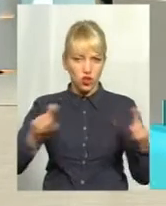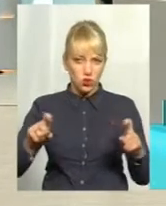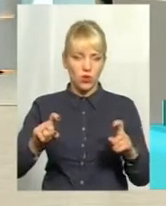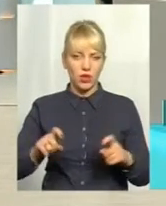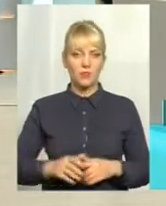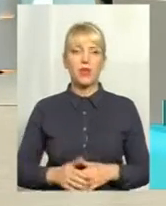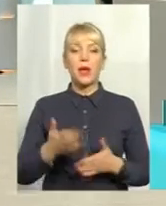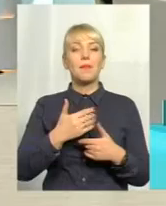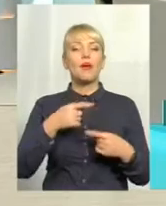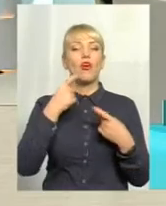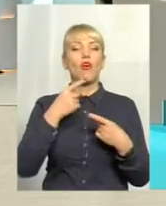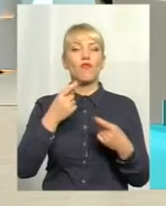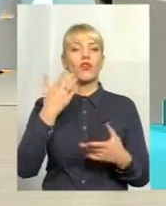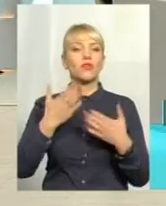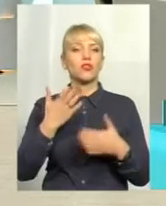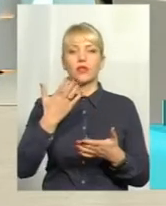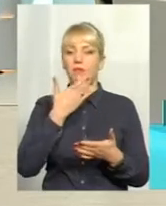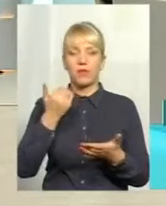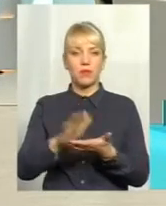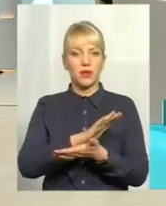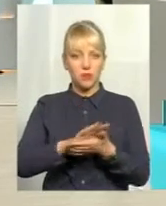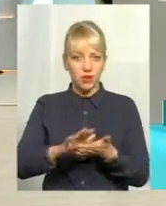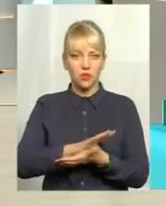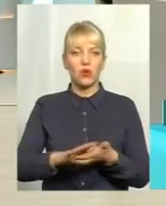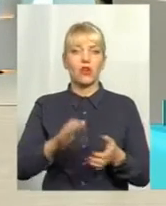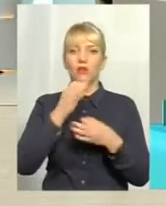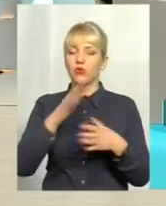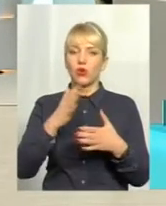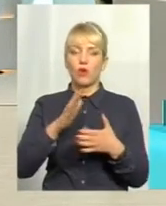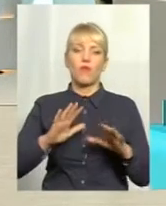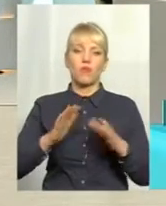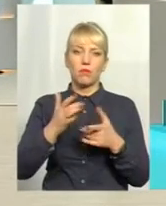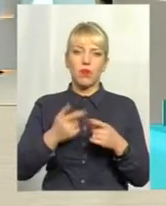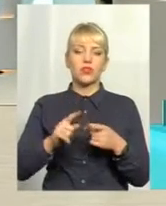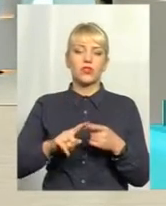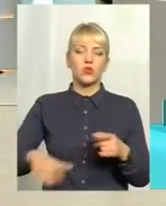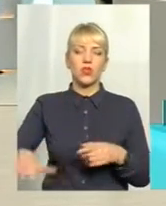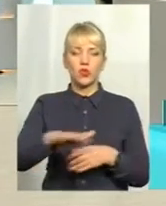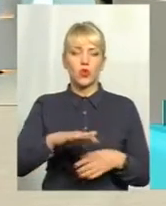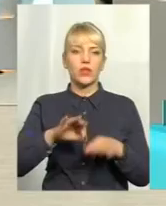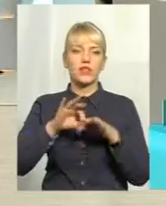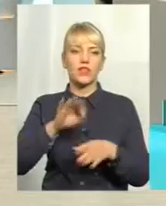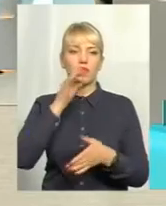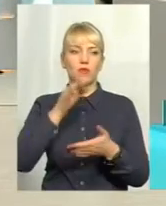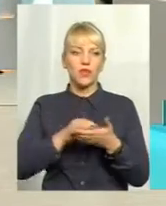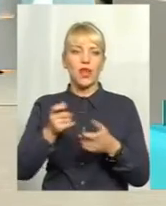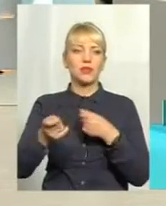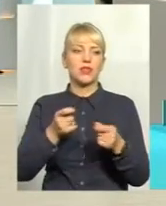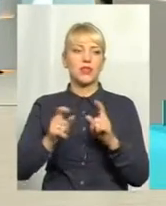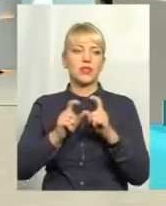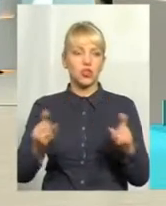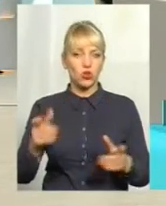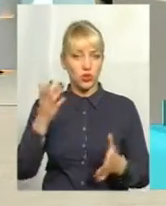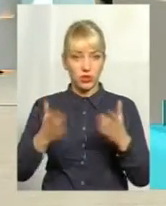то було не прибрано. Не прибрано. Тобто, да, в будь-якому випадку за ту територію несе відповідальність адміністрація школи. Так. Якщо